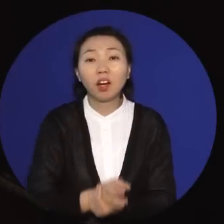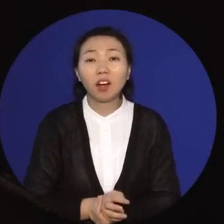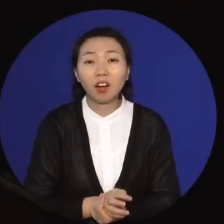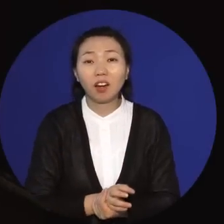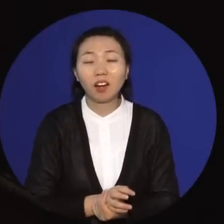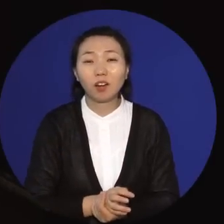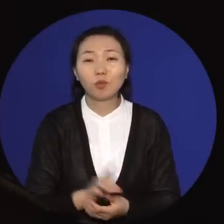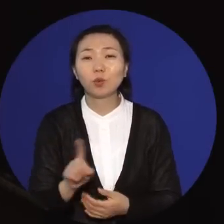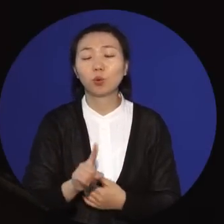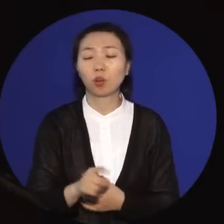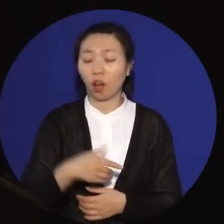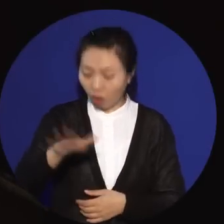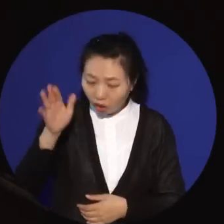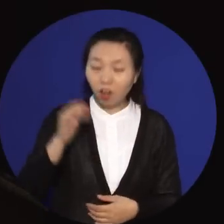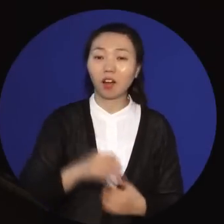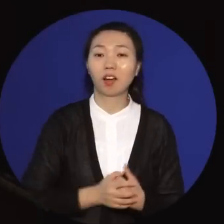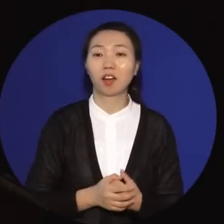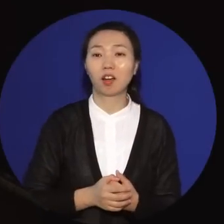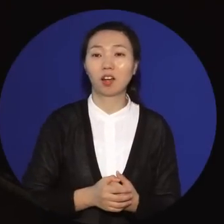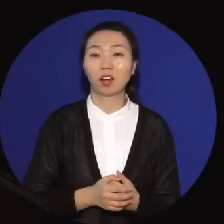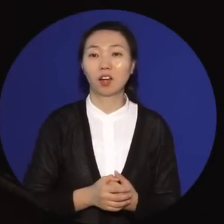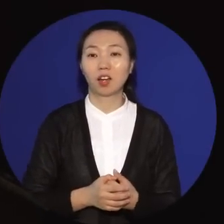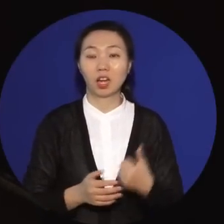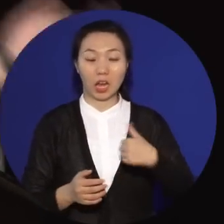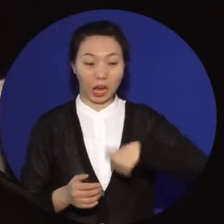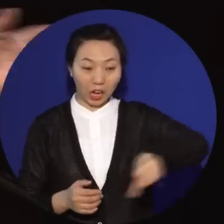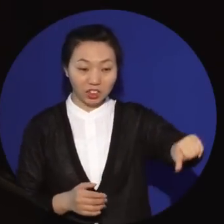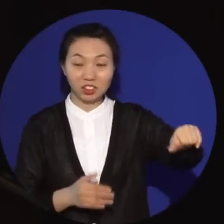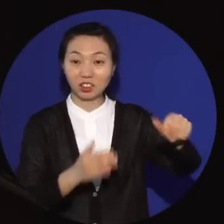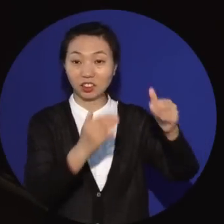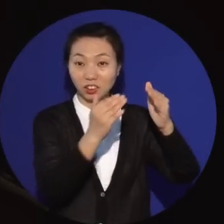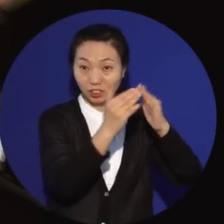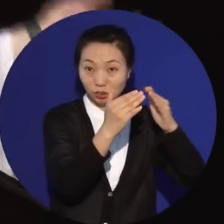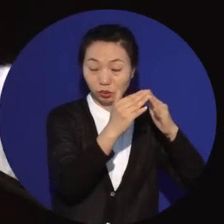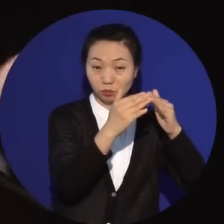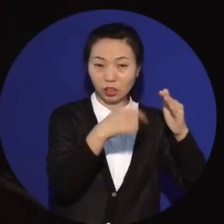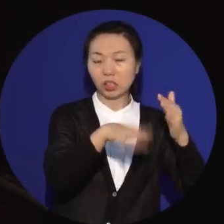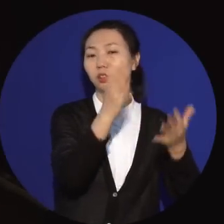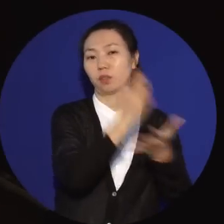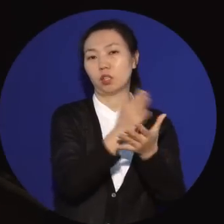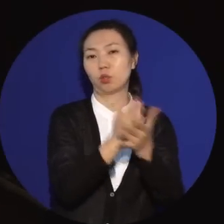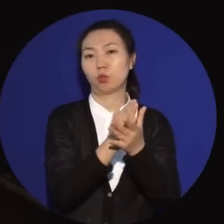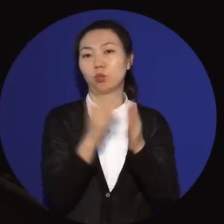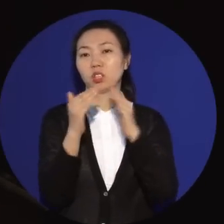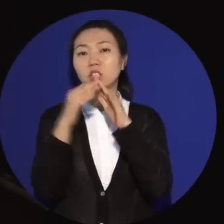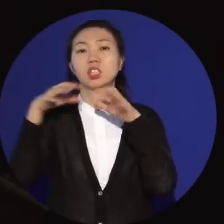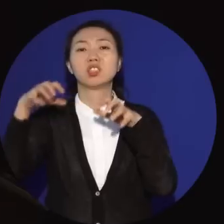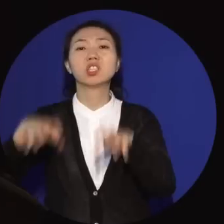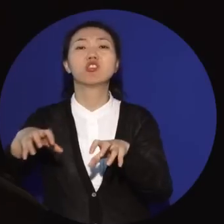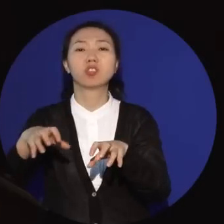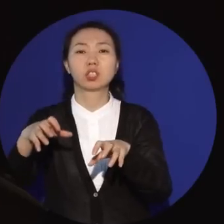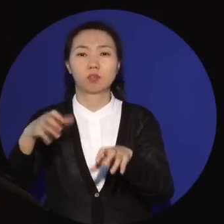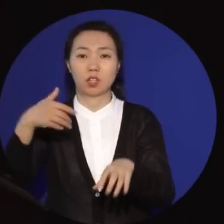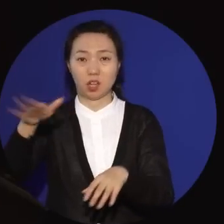가세요? 왜 법문 들어가는데 뭐가 문제가 돼요? 아들 집에 가는 게 아니라 이웃집에 가는 거예요. 이웃집에.